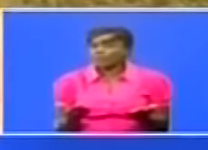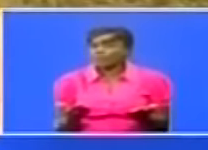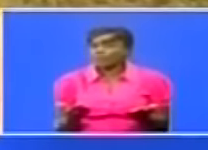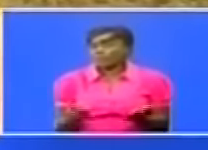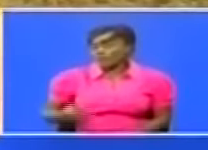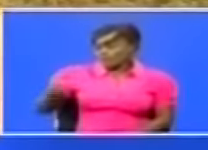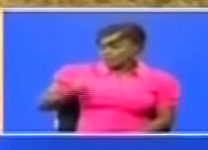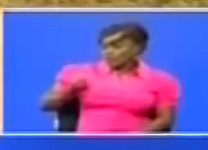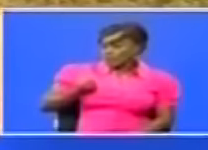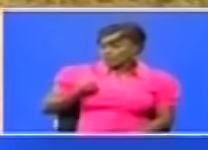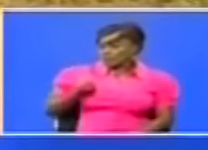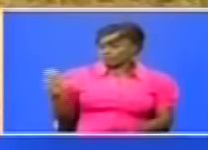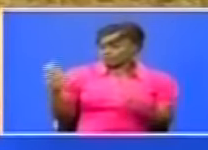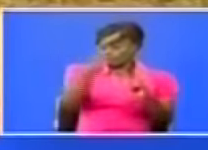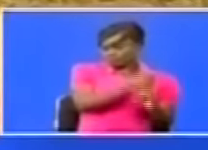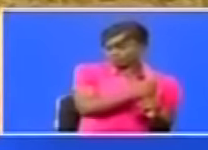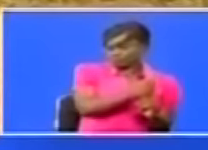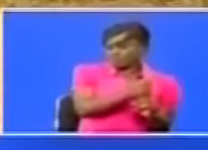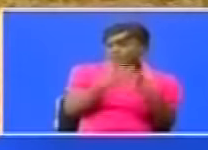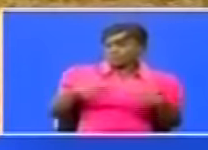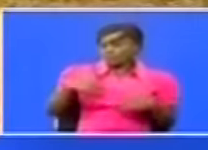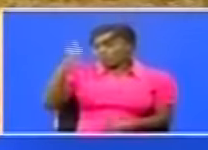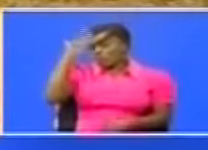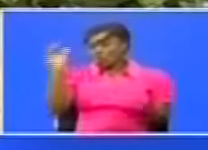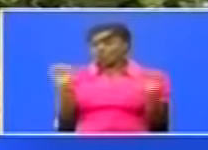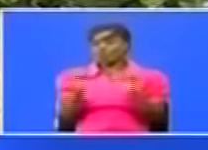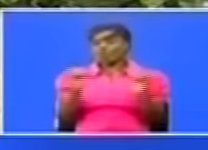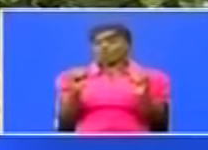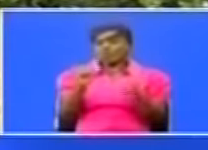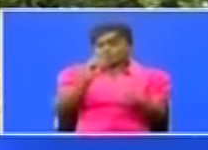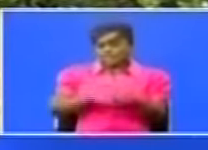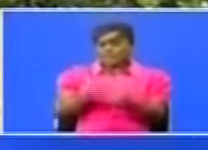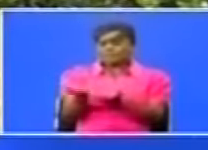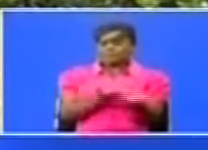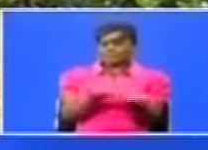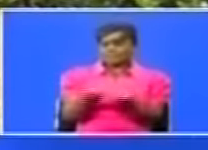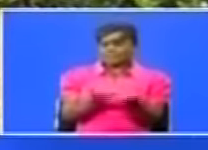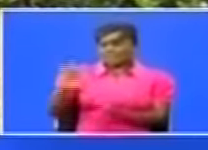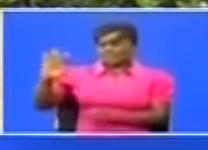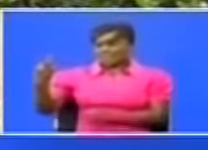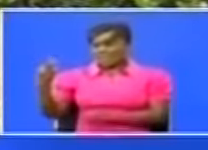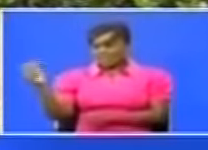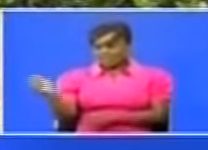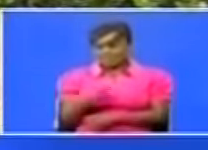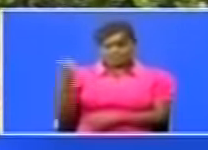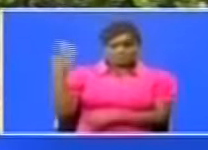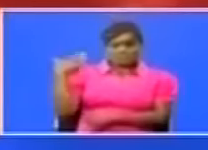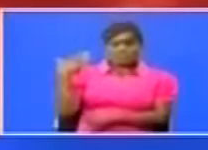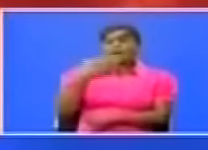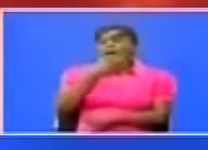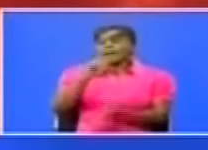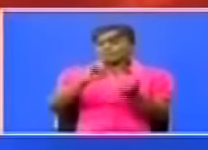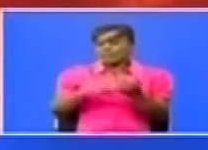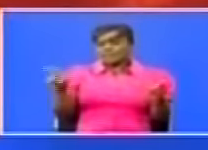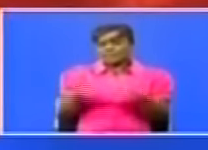Isnina anaripotiwa kutekwa nyara na watu wasiojulikana pahali pake pa biashara mnamo tarehe 3 mwezi huu kabla ya mwili wake